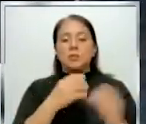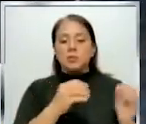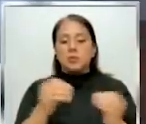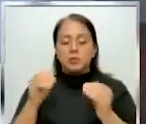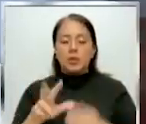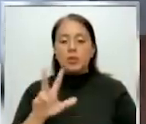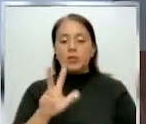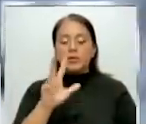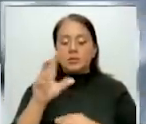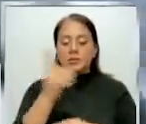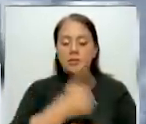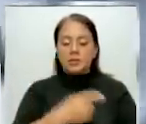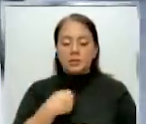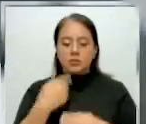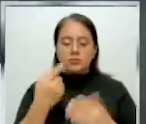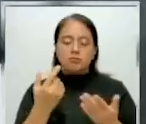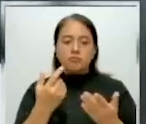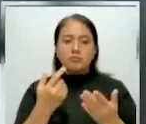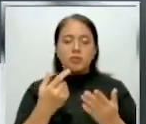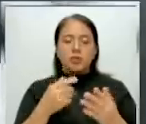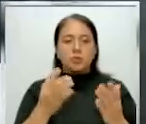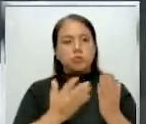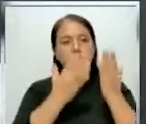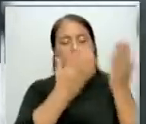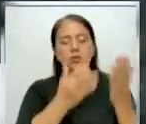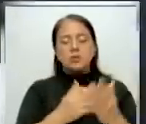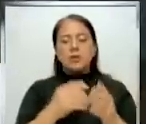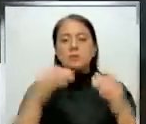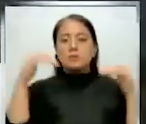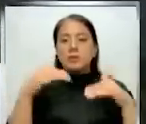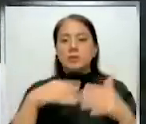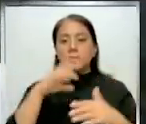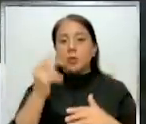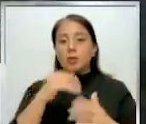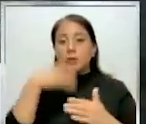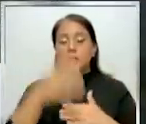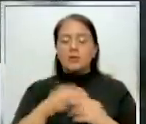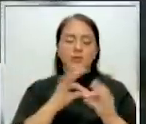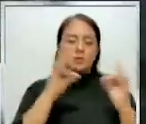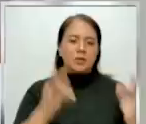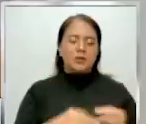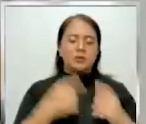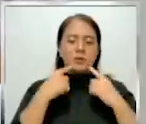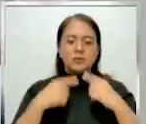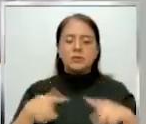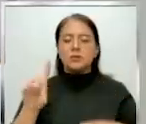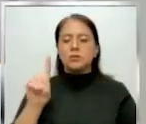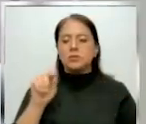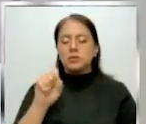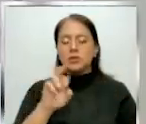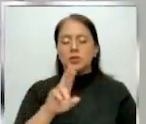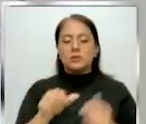para magbigay ng posisyon at itinakda ang susunod na pagdinig sa Pebrero. Samantala, inanunsyo rin ng DOTR na si Assistant